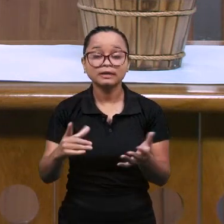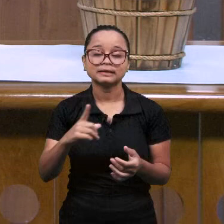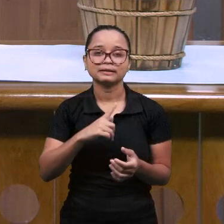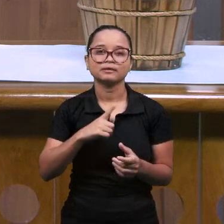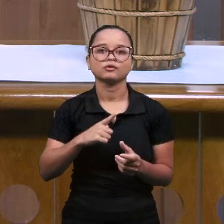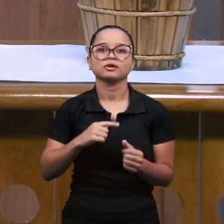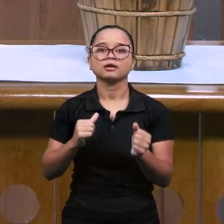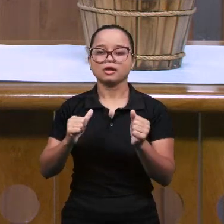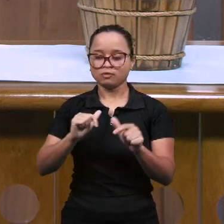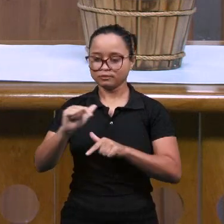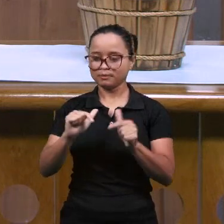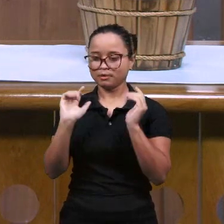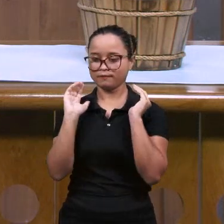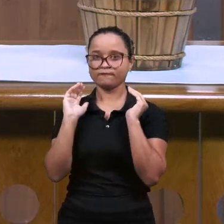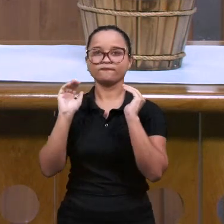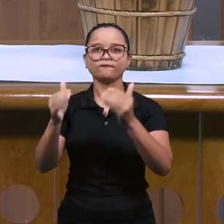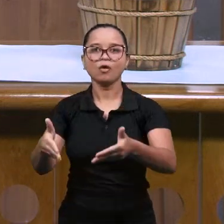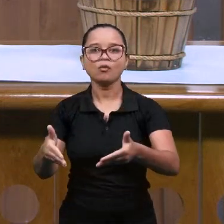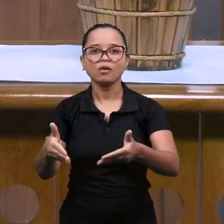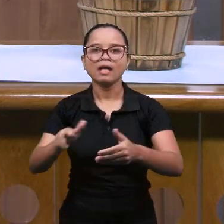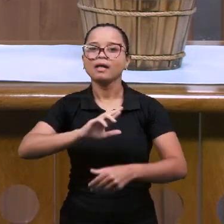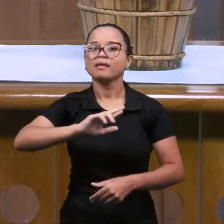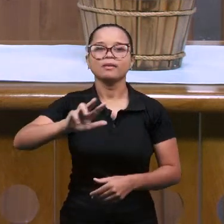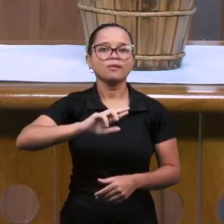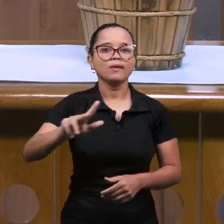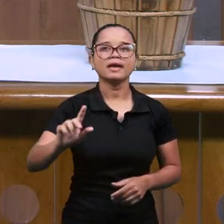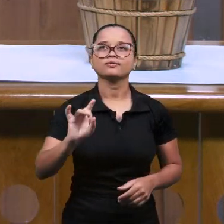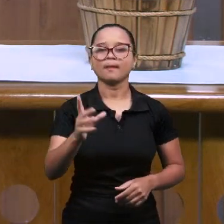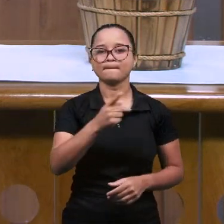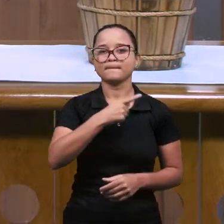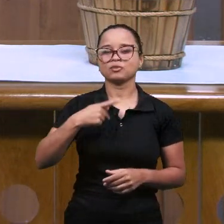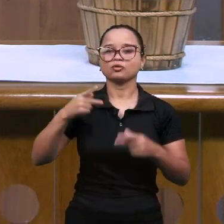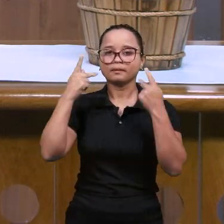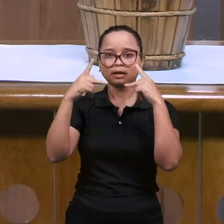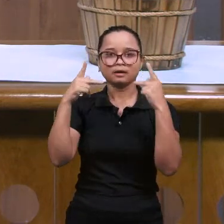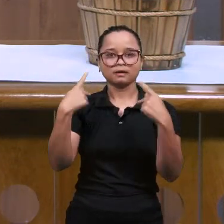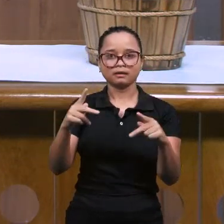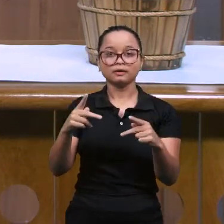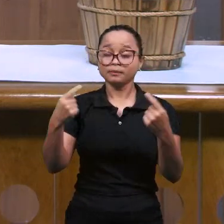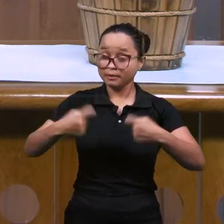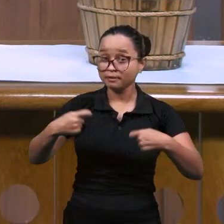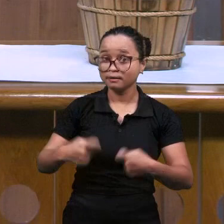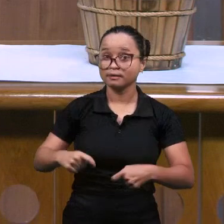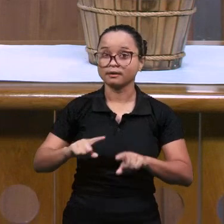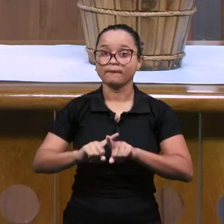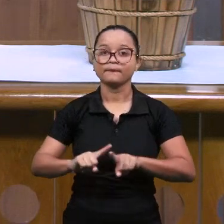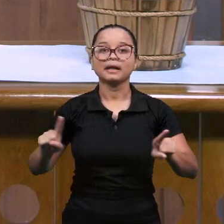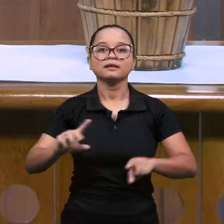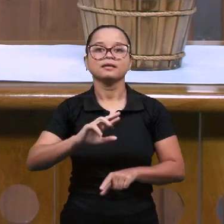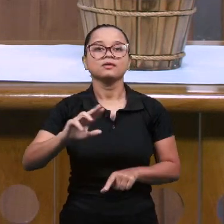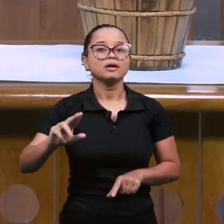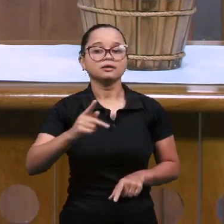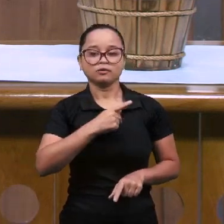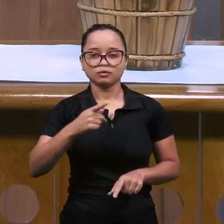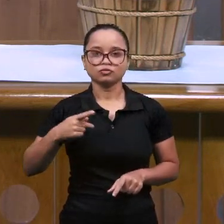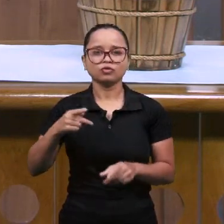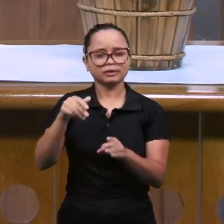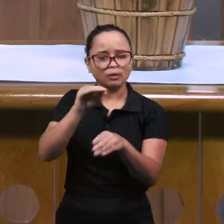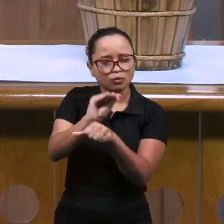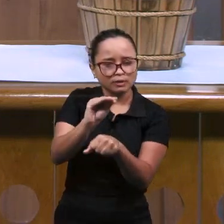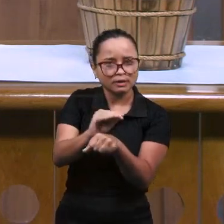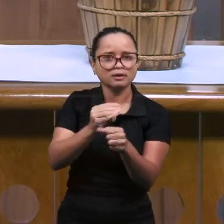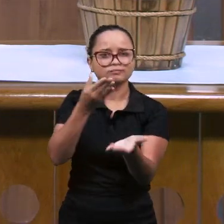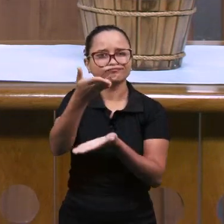pas seulement du pasteur qui est en train de prêcher, qui est nécessaire, pas seulement d'un pasteur qui est en train de faire paître, qui